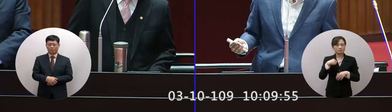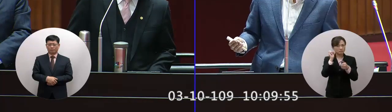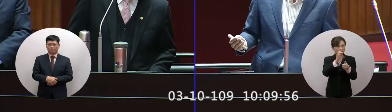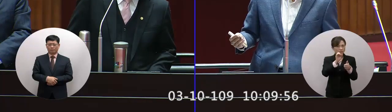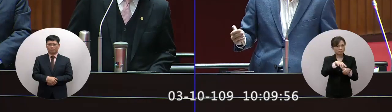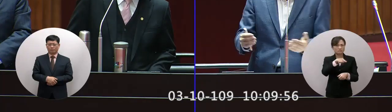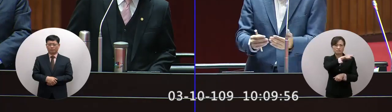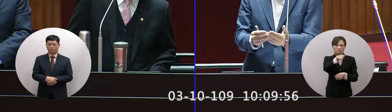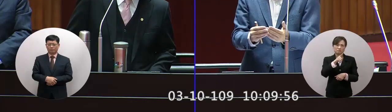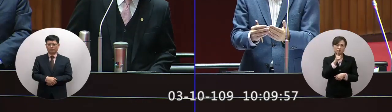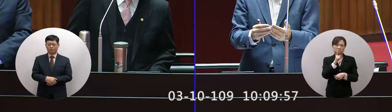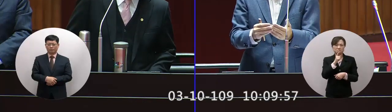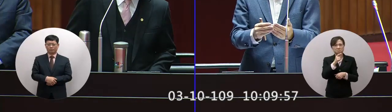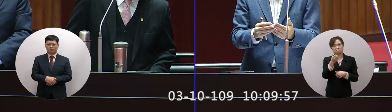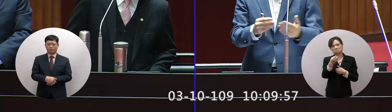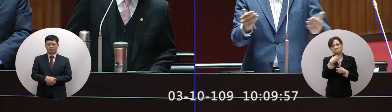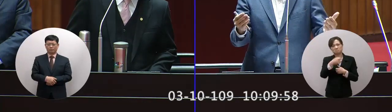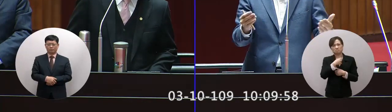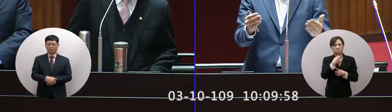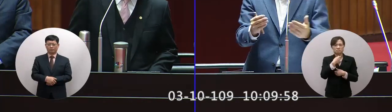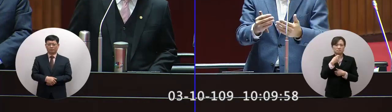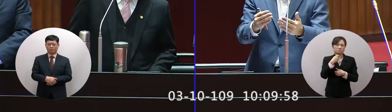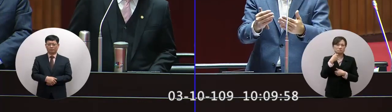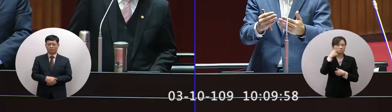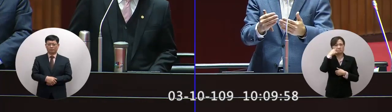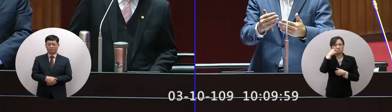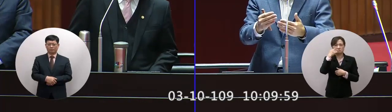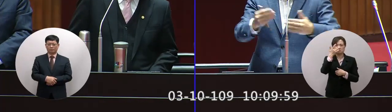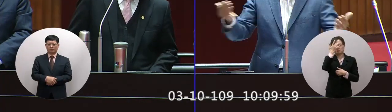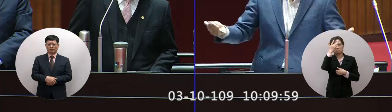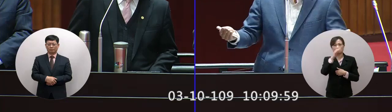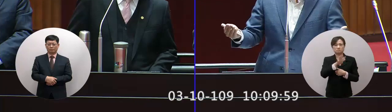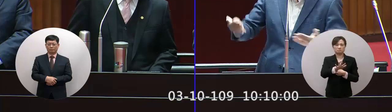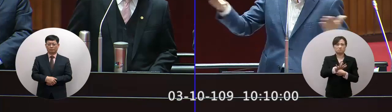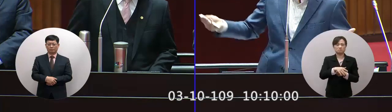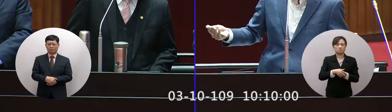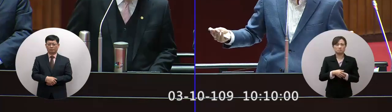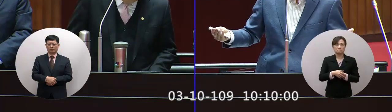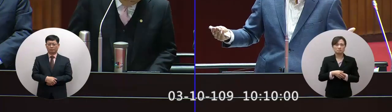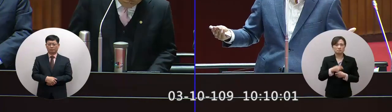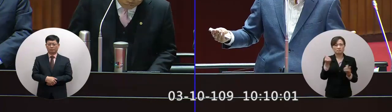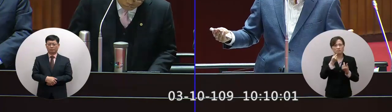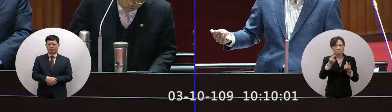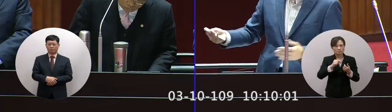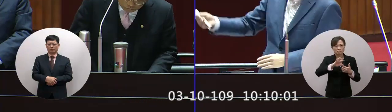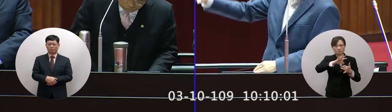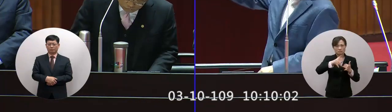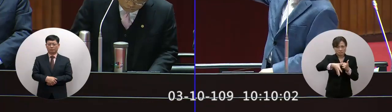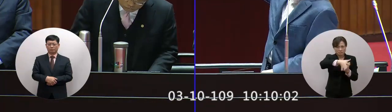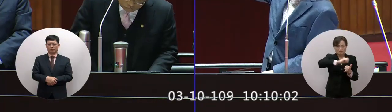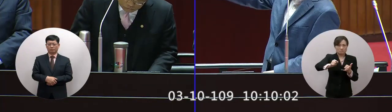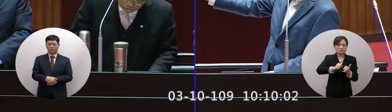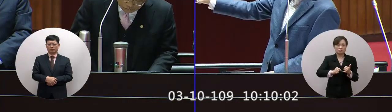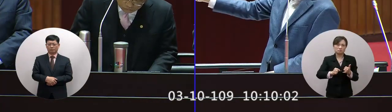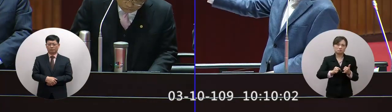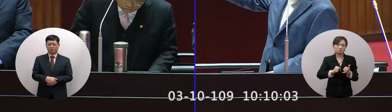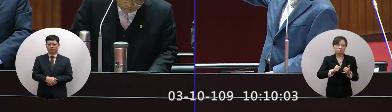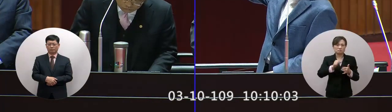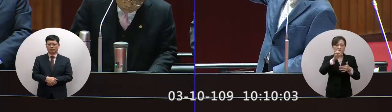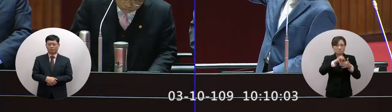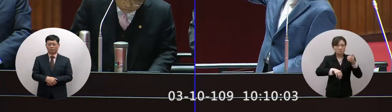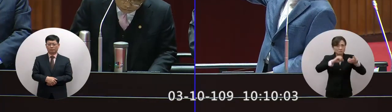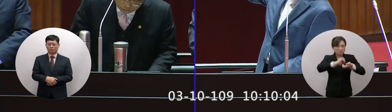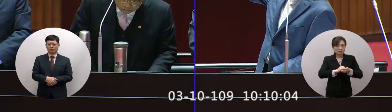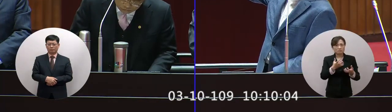像有很多困难。他说全国都好像定不定也可以，就这样的。你们看到